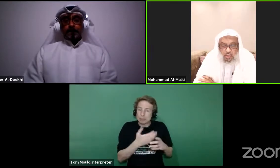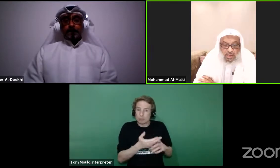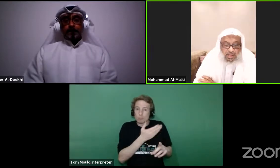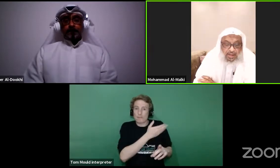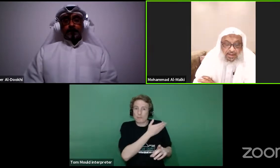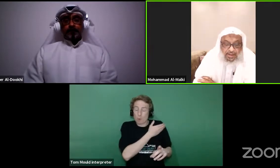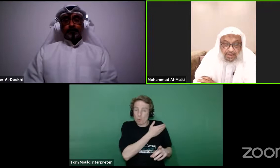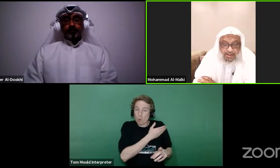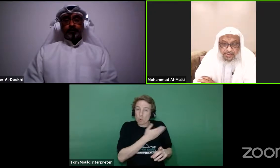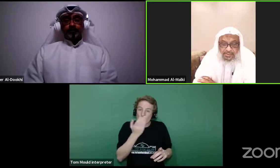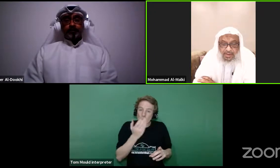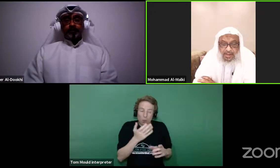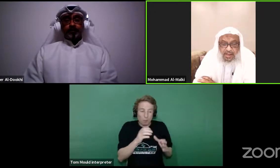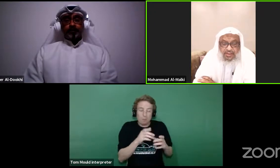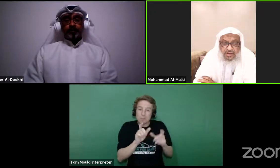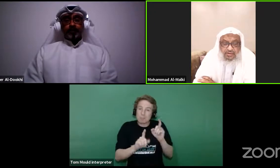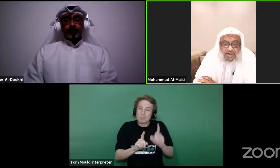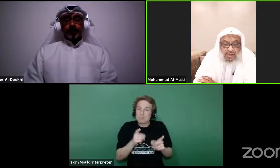وهذا